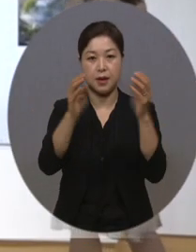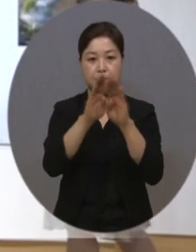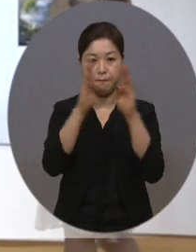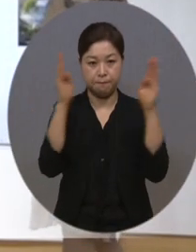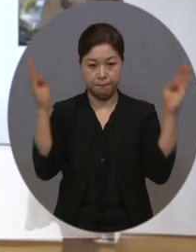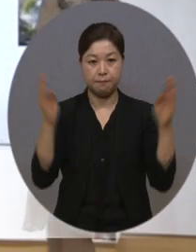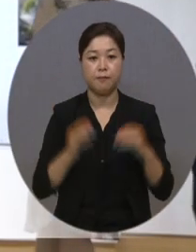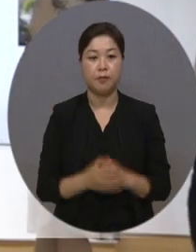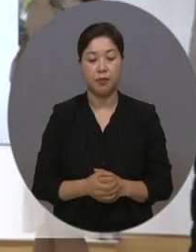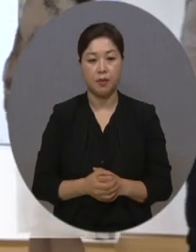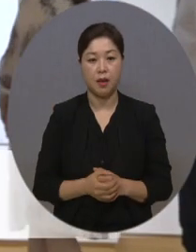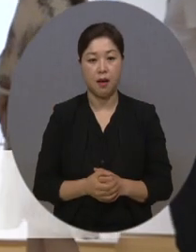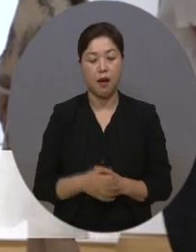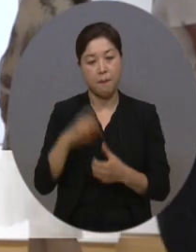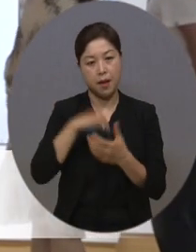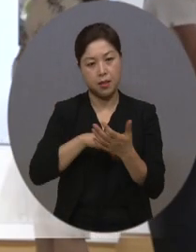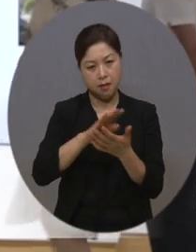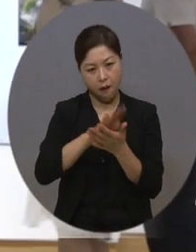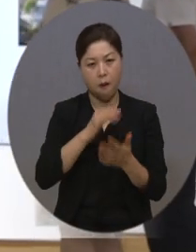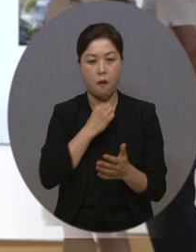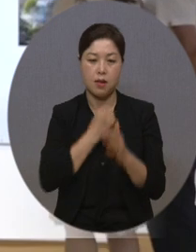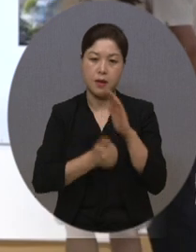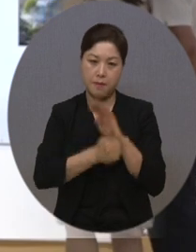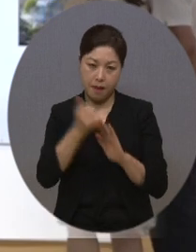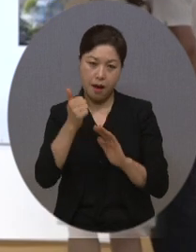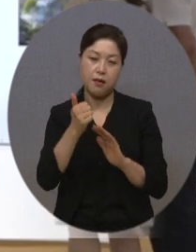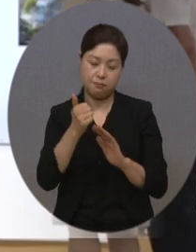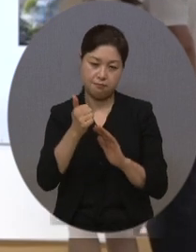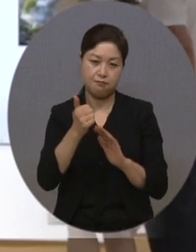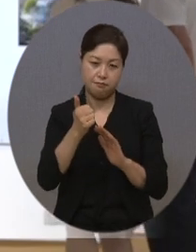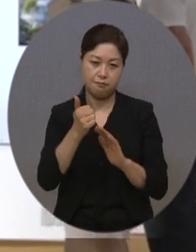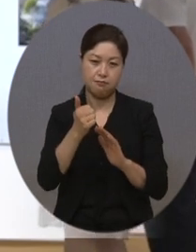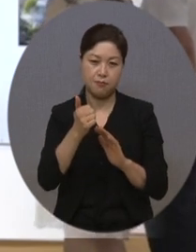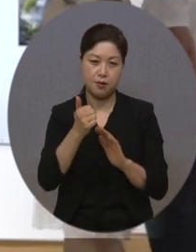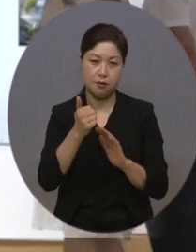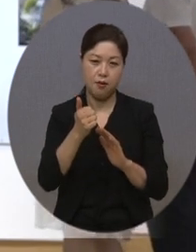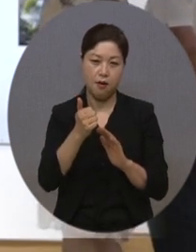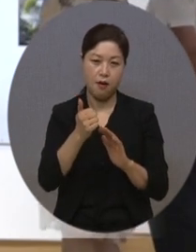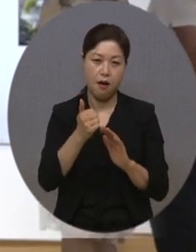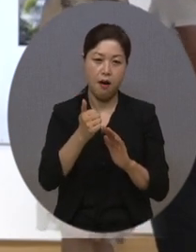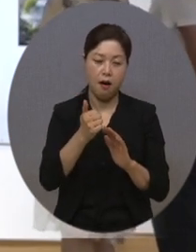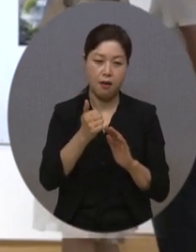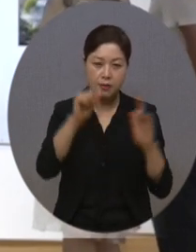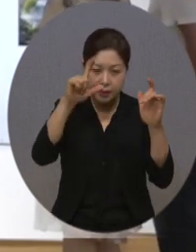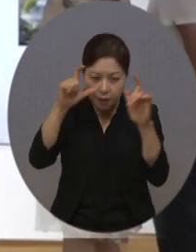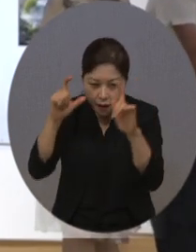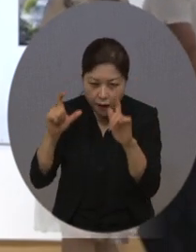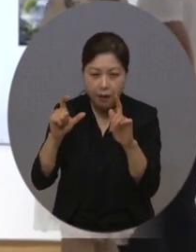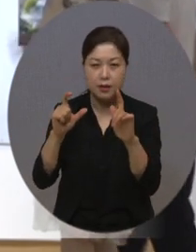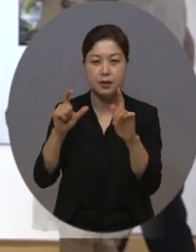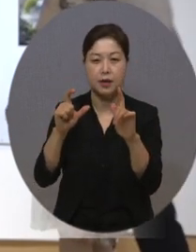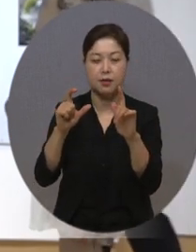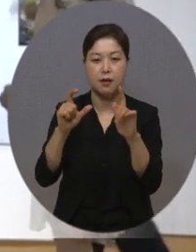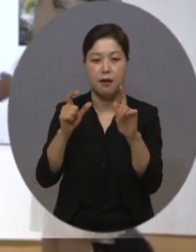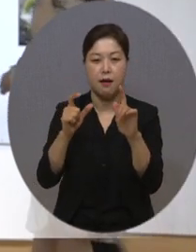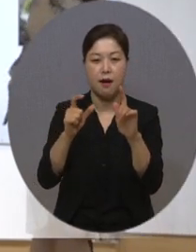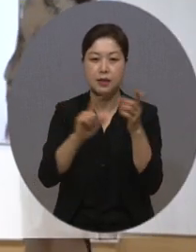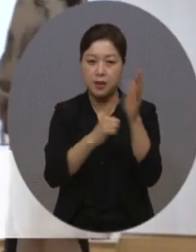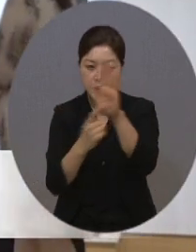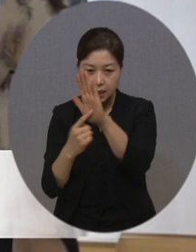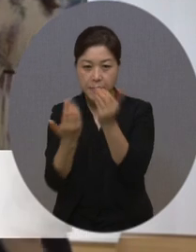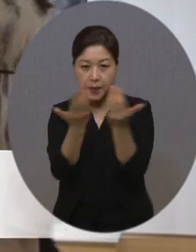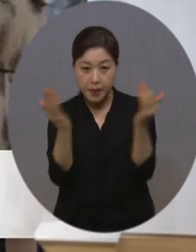소망을 타마 서 만들어주시고 전수하는 이 작품들이 47만 의 좀 무